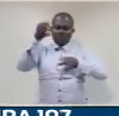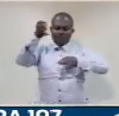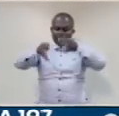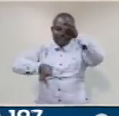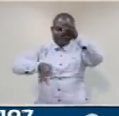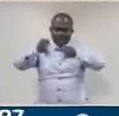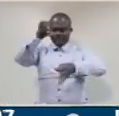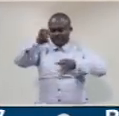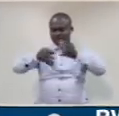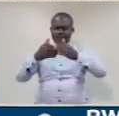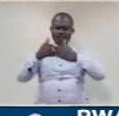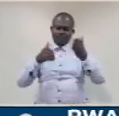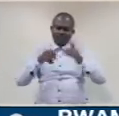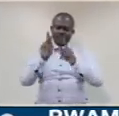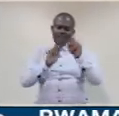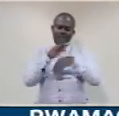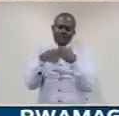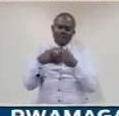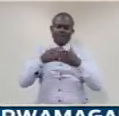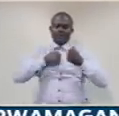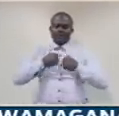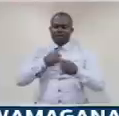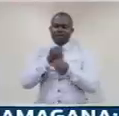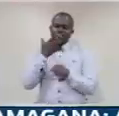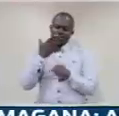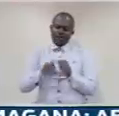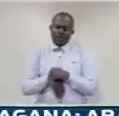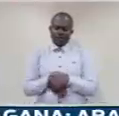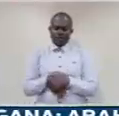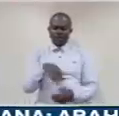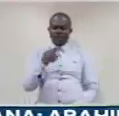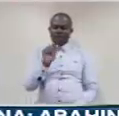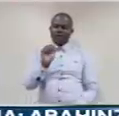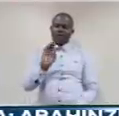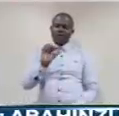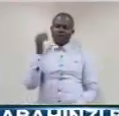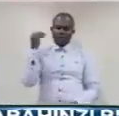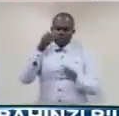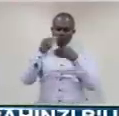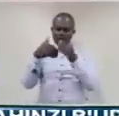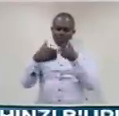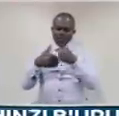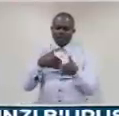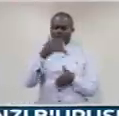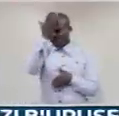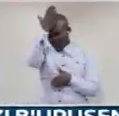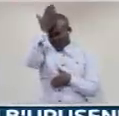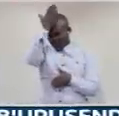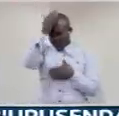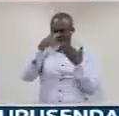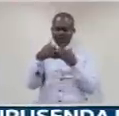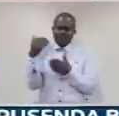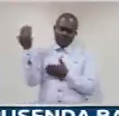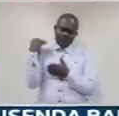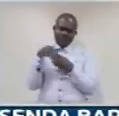urubanza imbere y'abaturage b'abanyarwanda yahemukiye. Kabuga Félicien yahoze ari umuntu wa hafi wa Habyarimana Juvenal